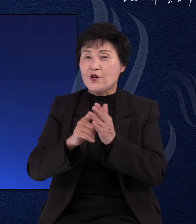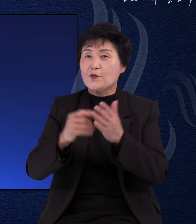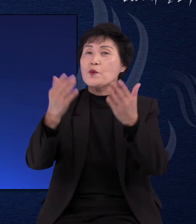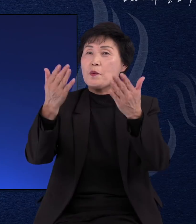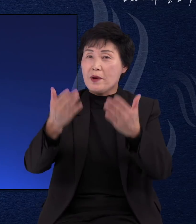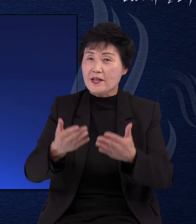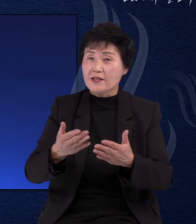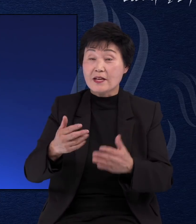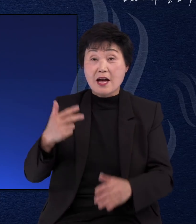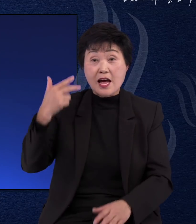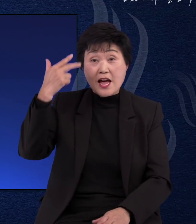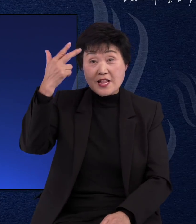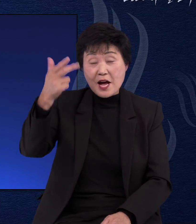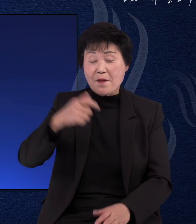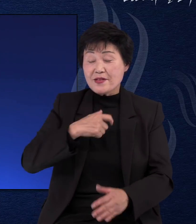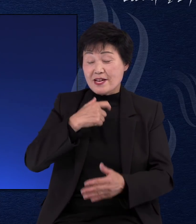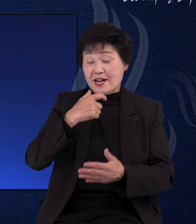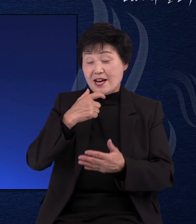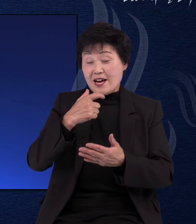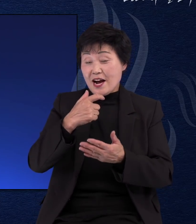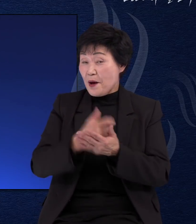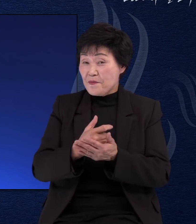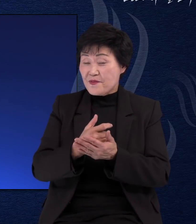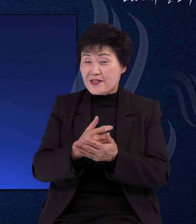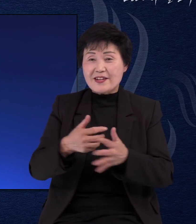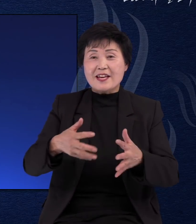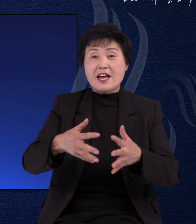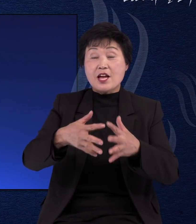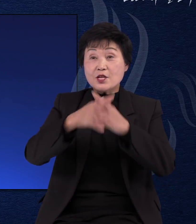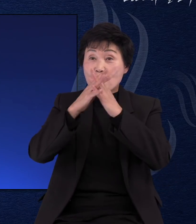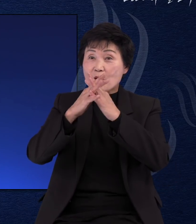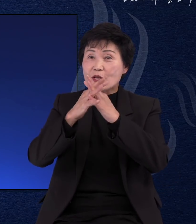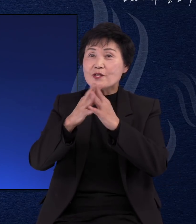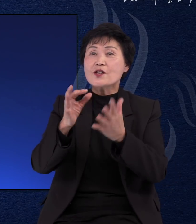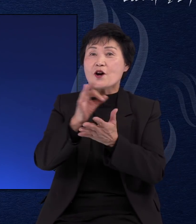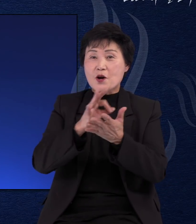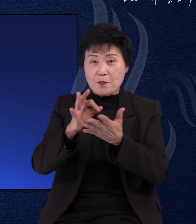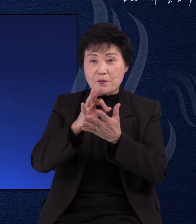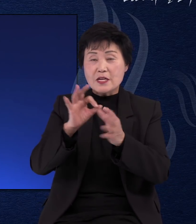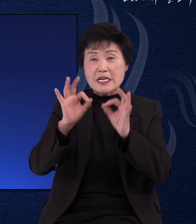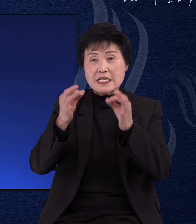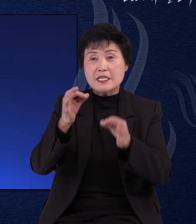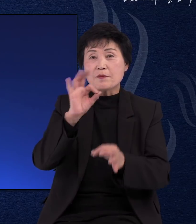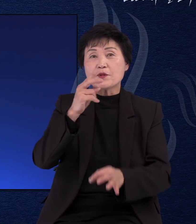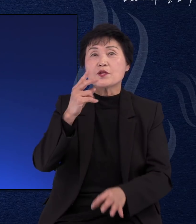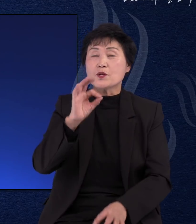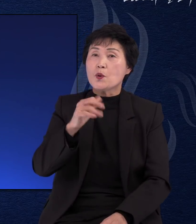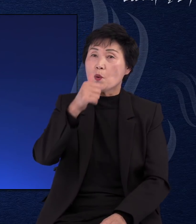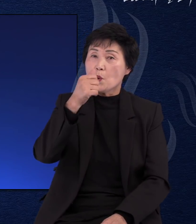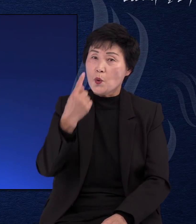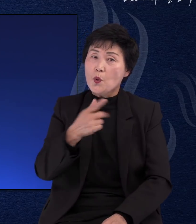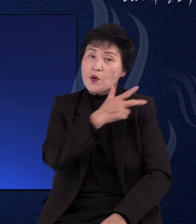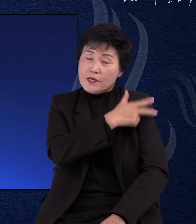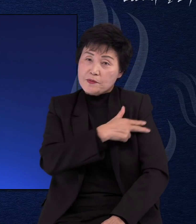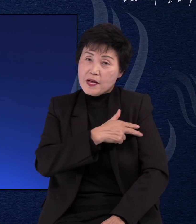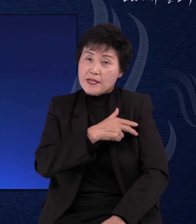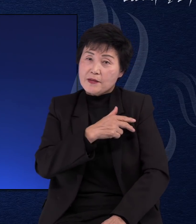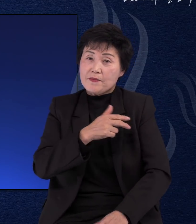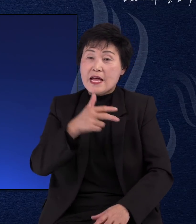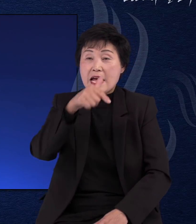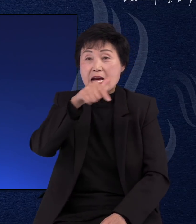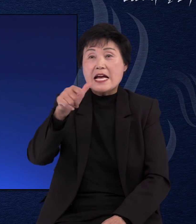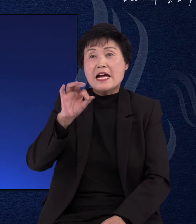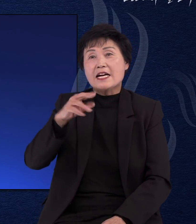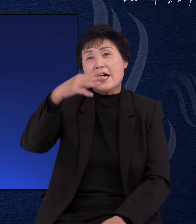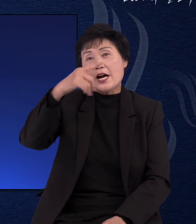주에 감격의 첫 번째 건축헌금을 성도님들 앞에 김용호 집사님 깡통판 첫 번째 건축헌금